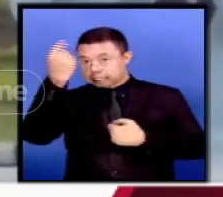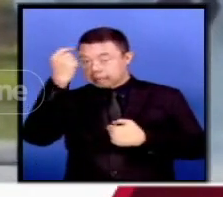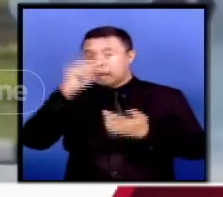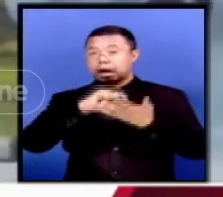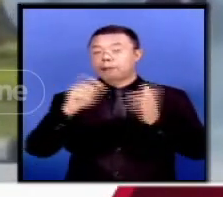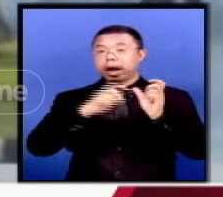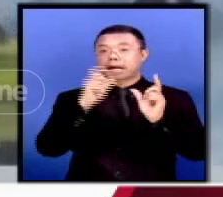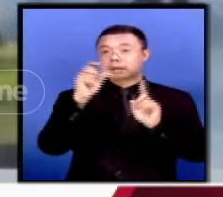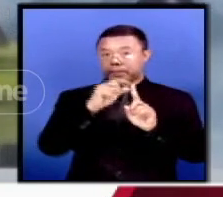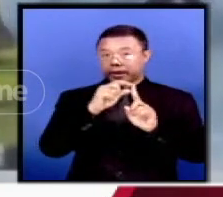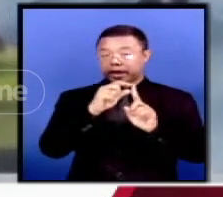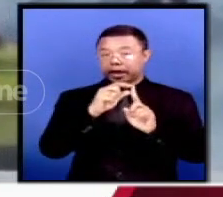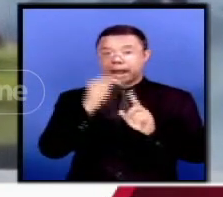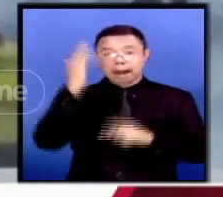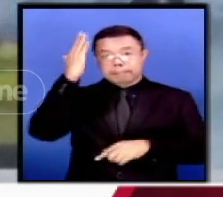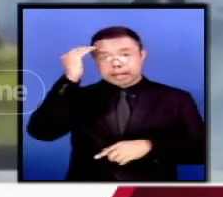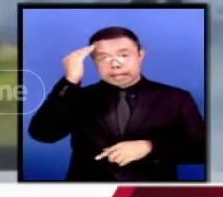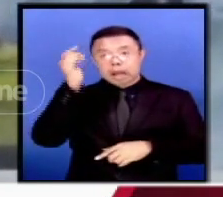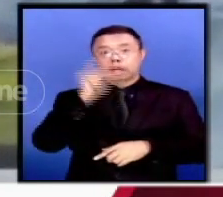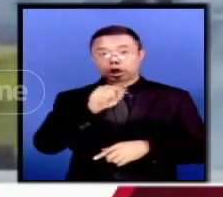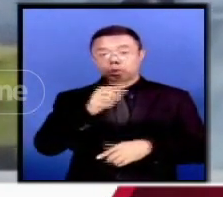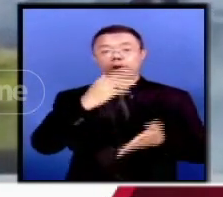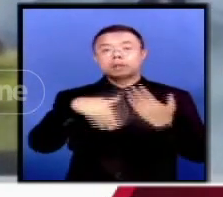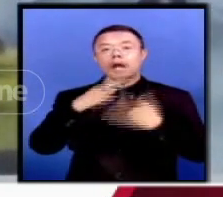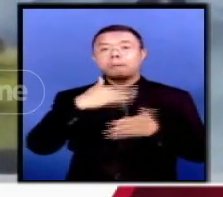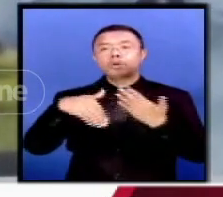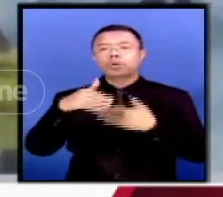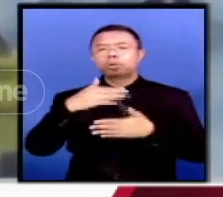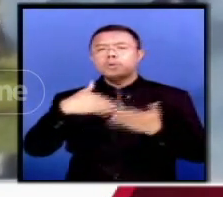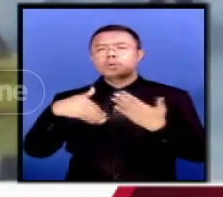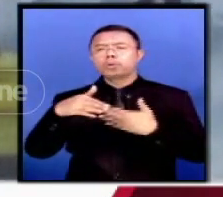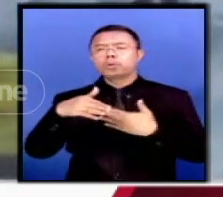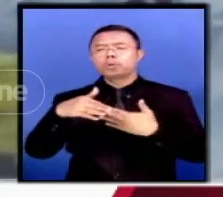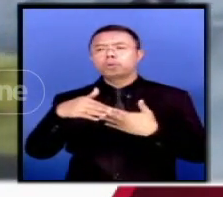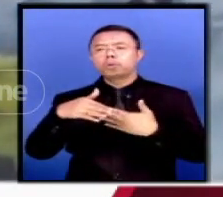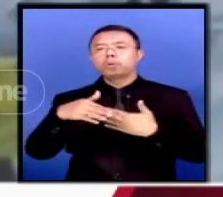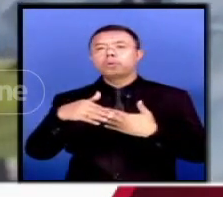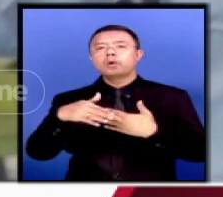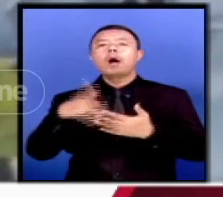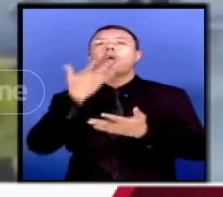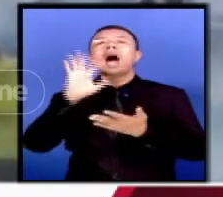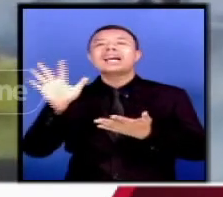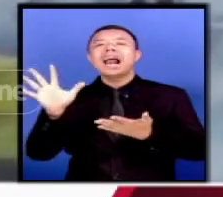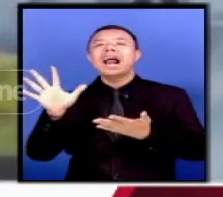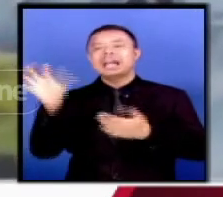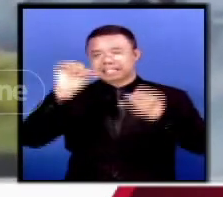SP, minyak tersebut dicampur zat pewarna kimia,